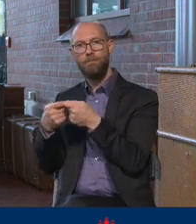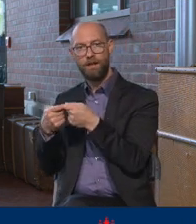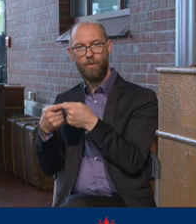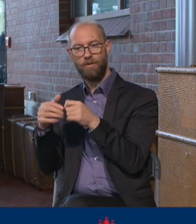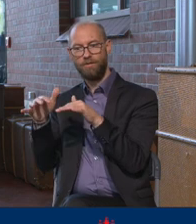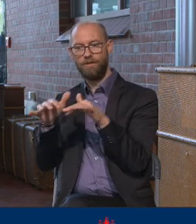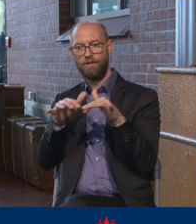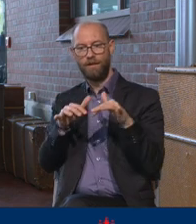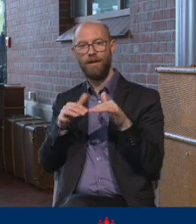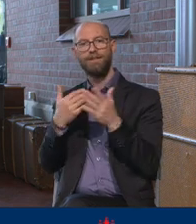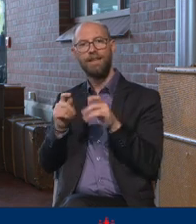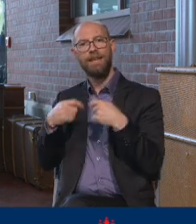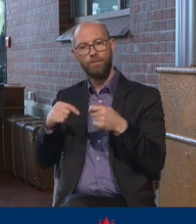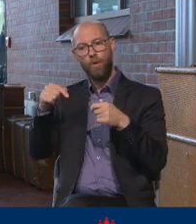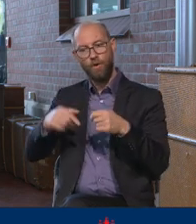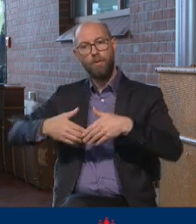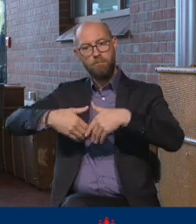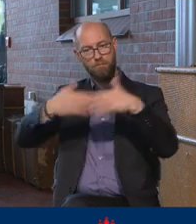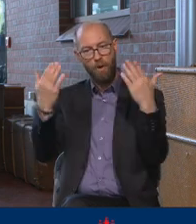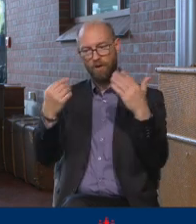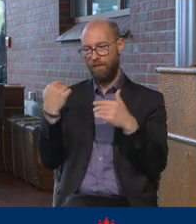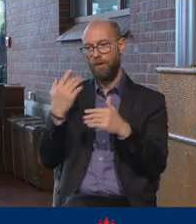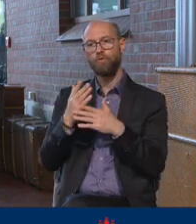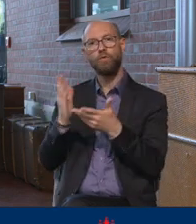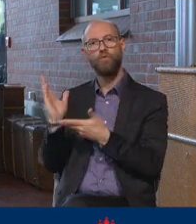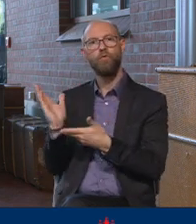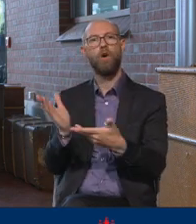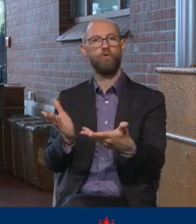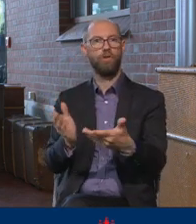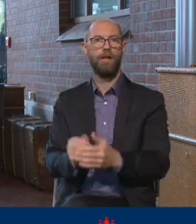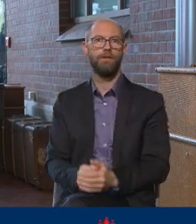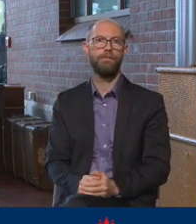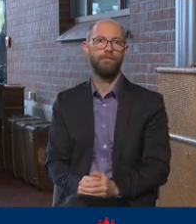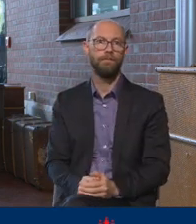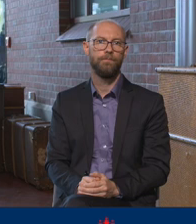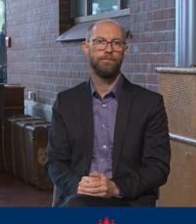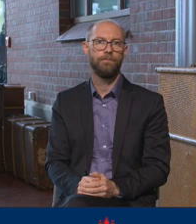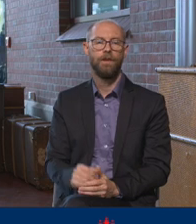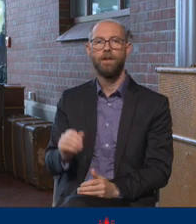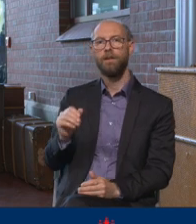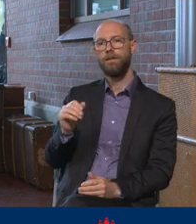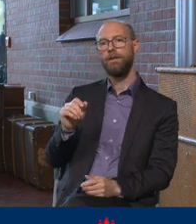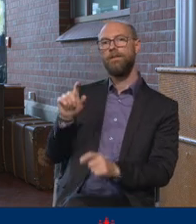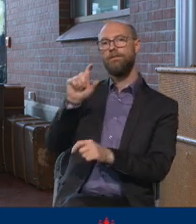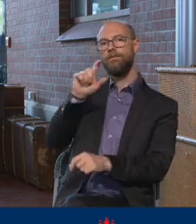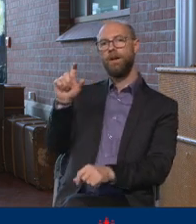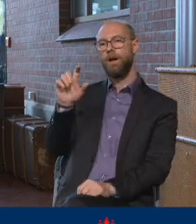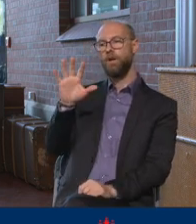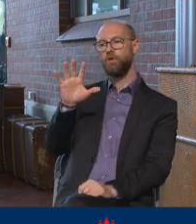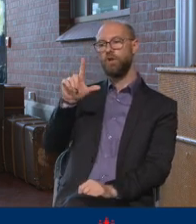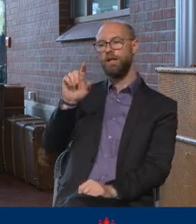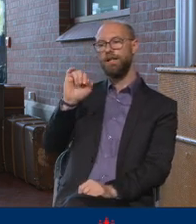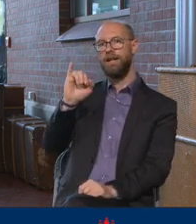was für heute morgen haben vorstellen können schlaich bergermann und partner zusammen mit gmp